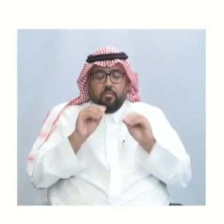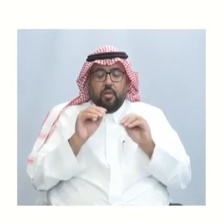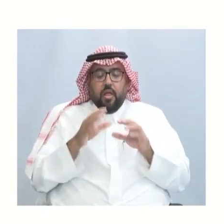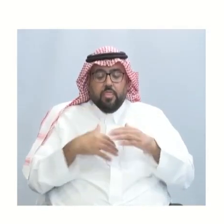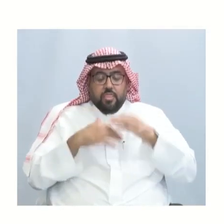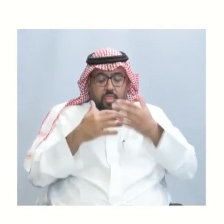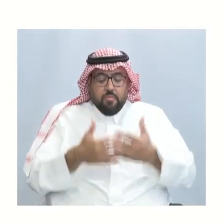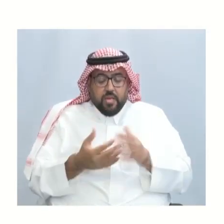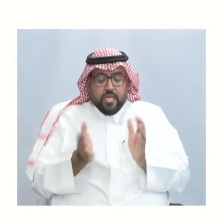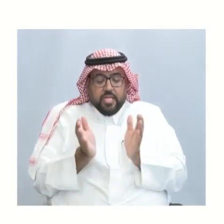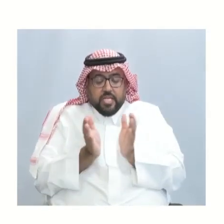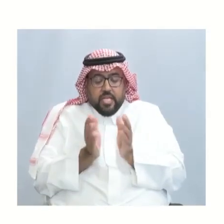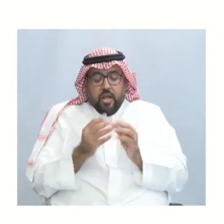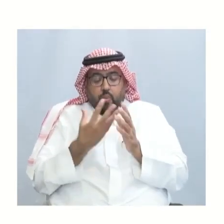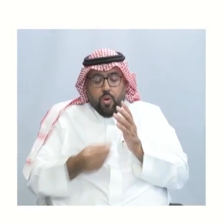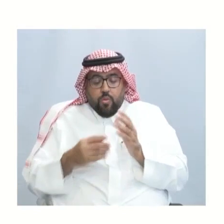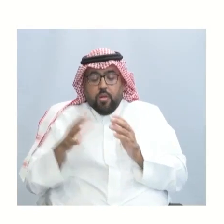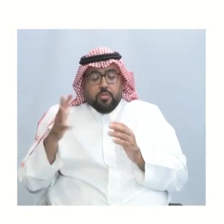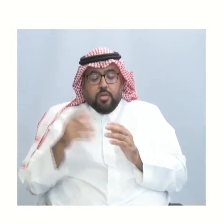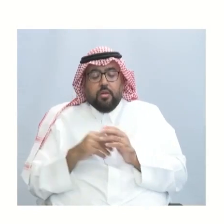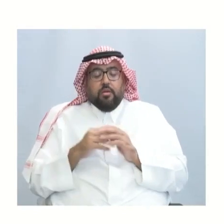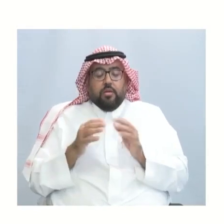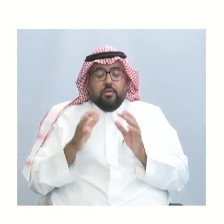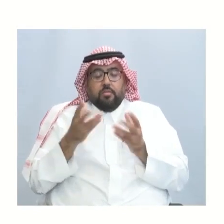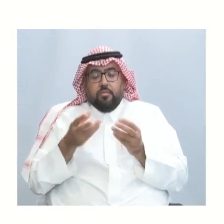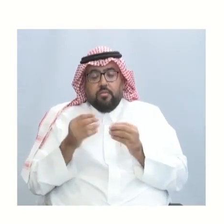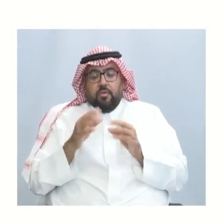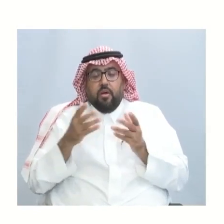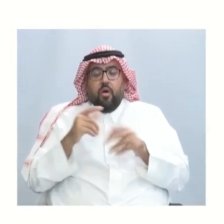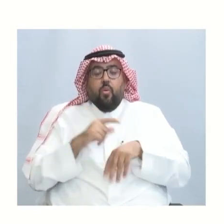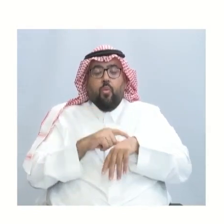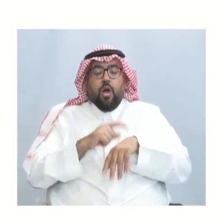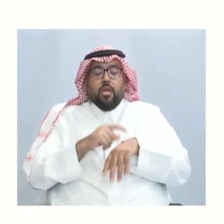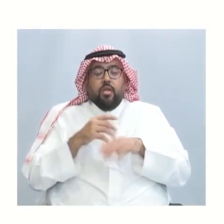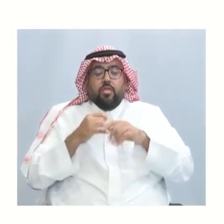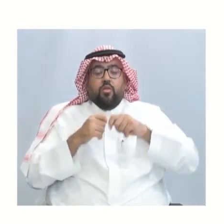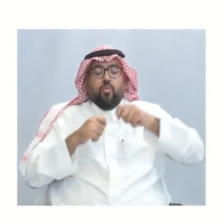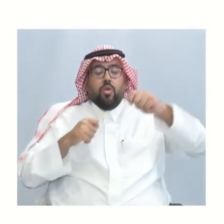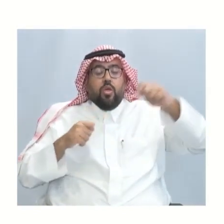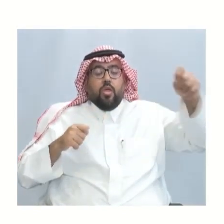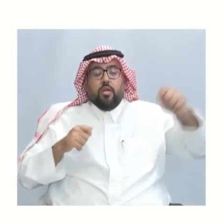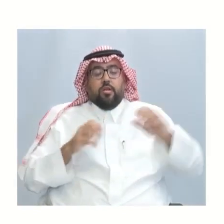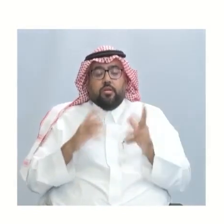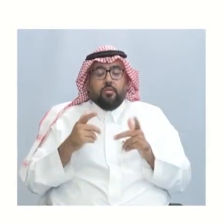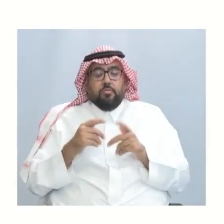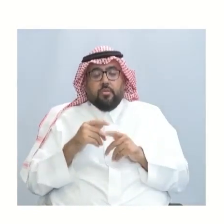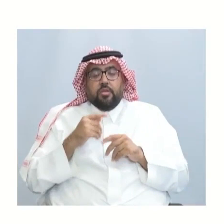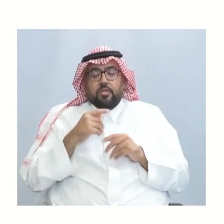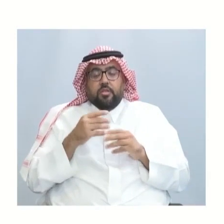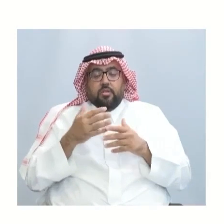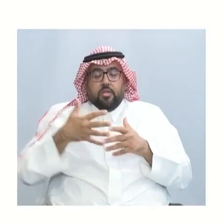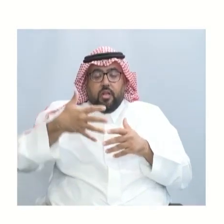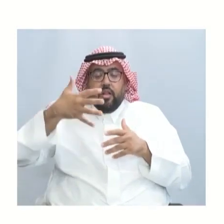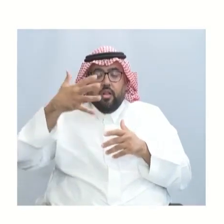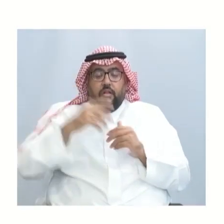الحمل قصيره لانها تلد الصغار غير مكتمله النمو بينما هنا فتره حمل طويله نوع الجنين نمو الجنين